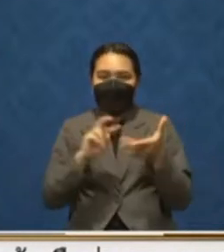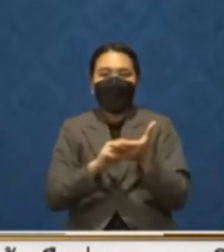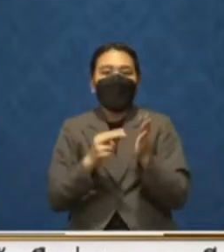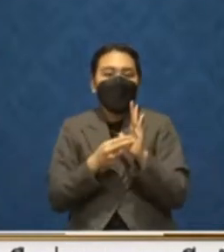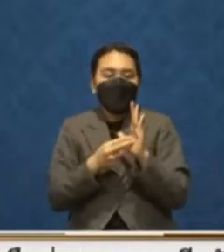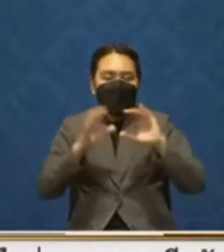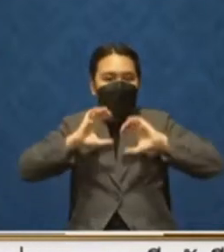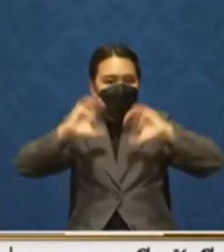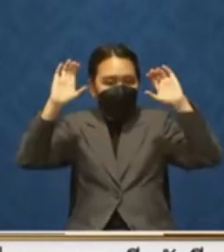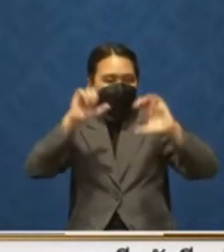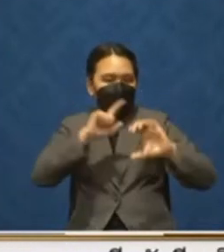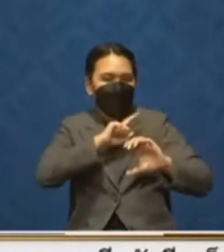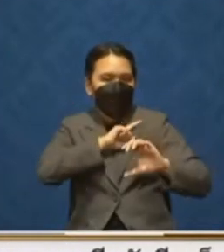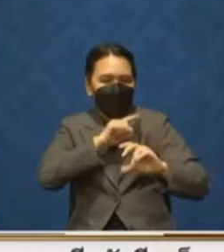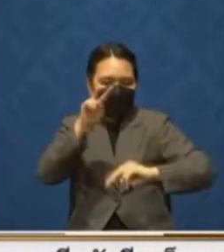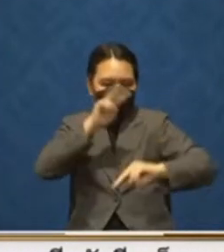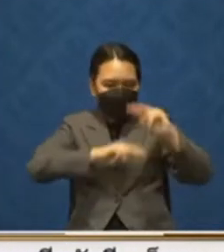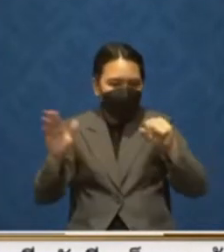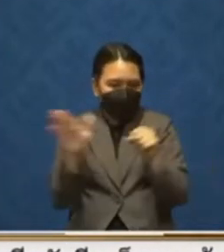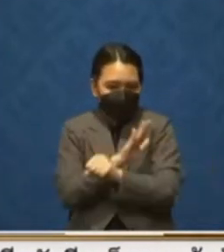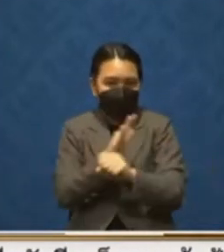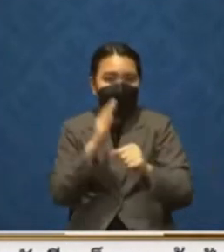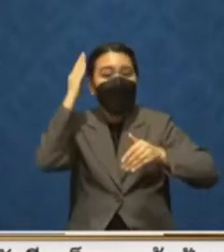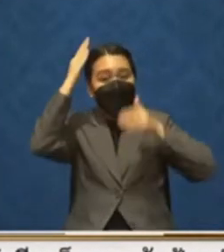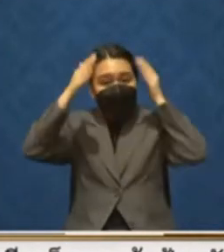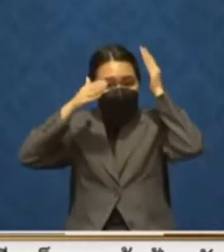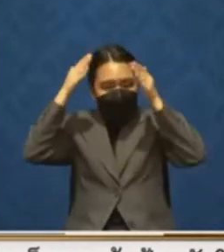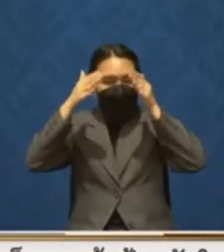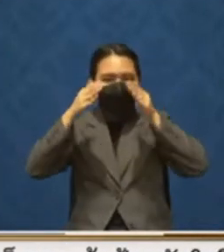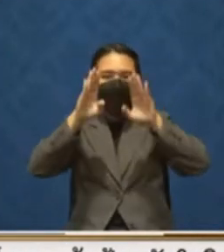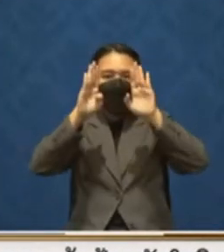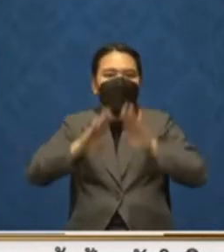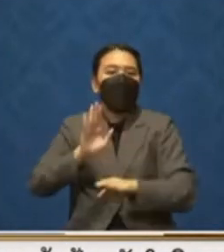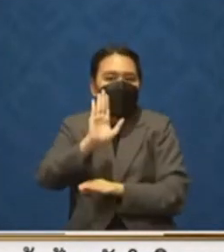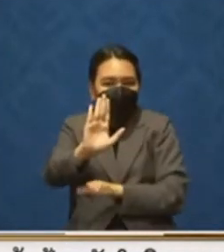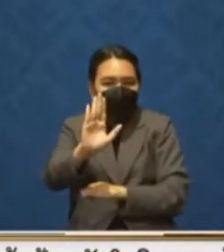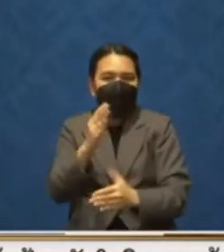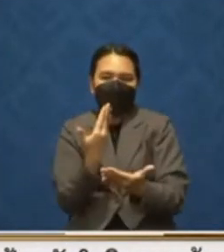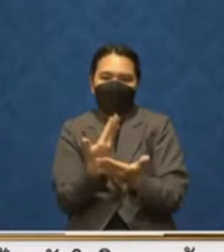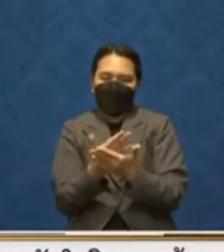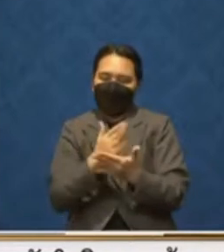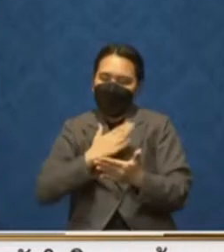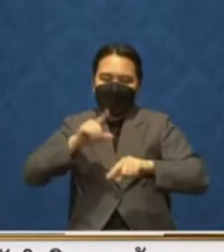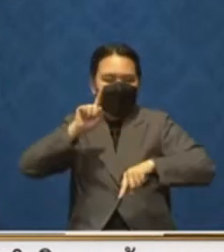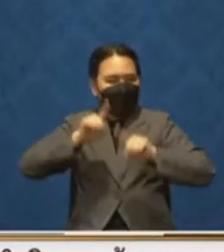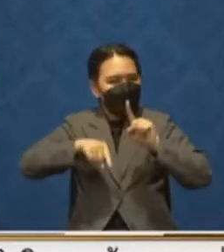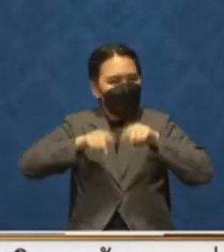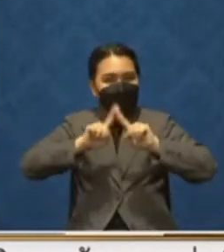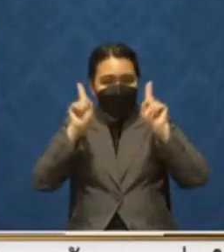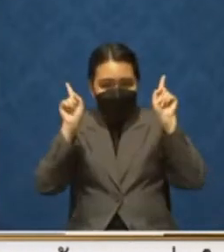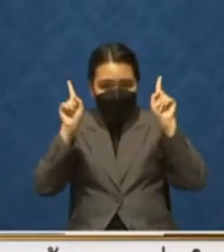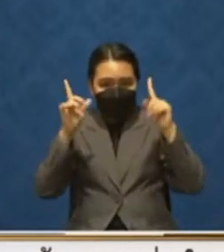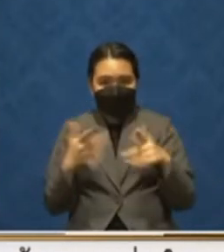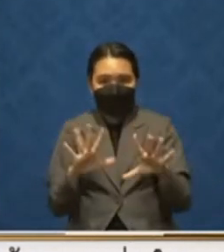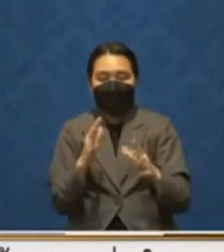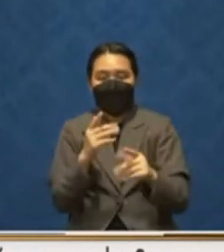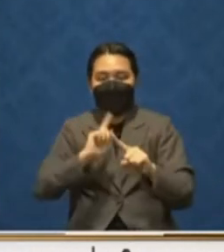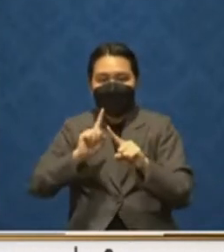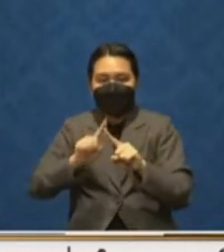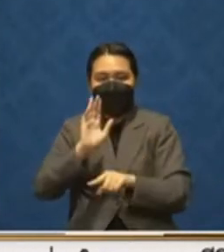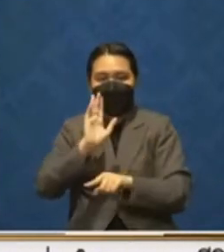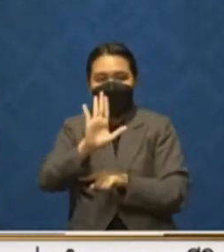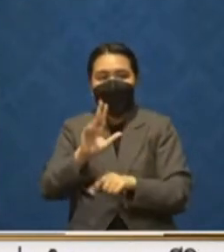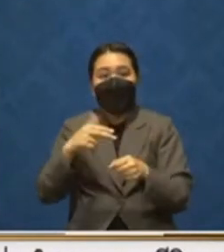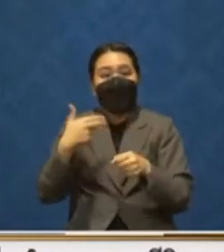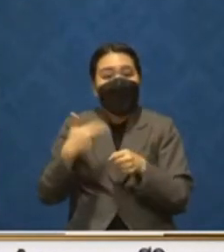นะของมาเลเซียก็แบบหนึ่งธนาคารถูกกับเราและเรามีราคาให้เลือกอยู่หลายอย่างด้วยกันในเพราะยิ่งการผลิตน้ำมันที่มี